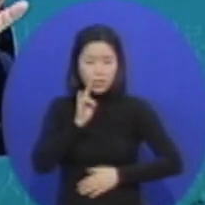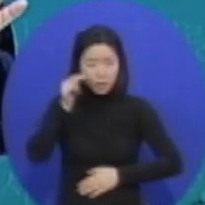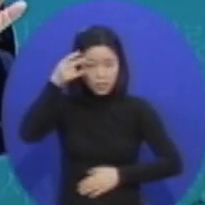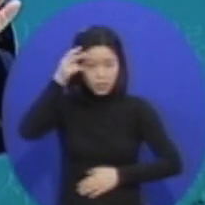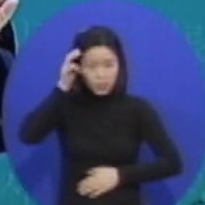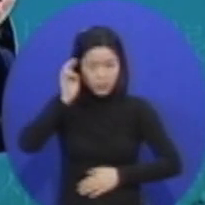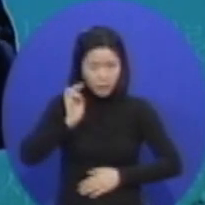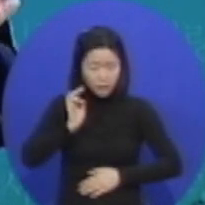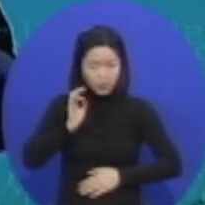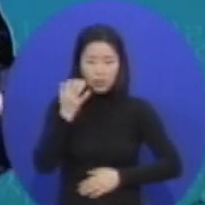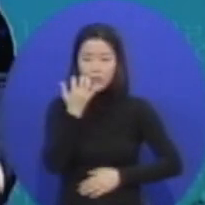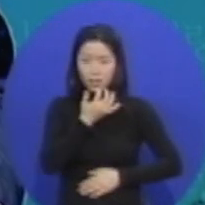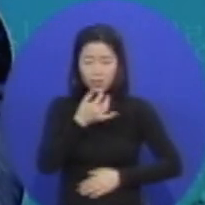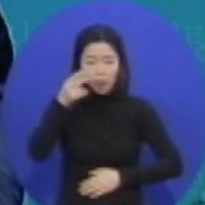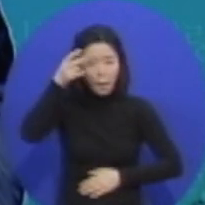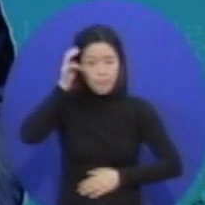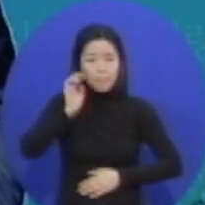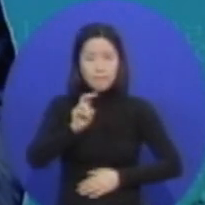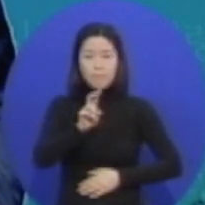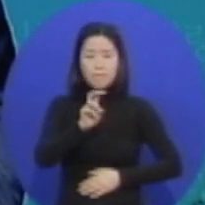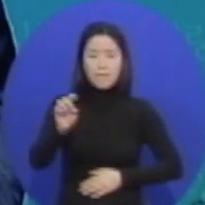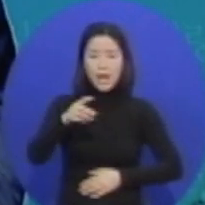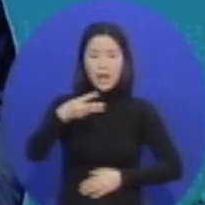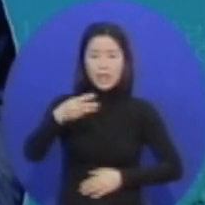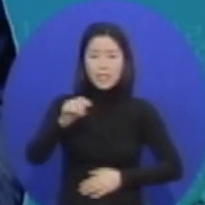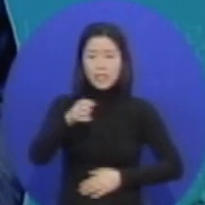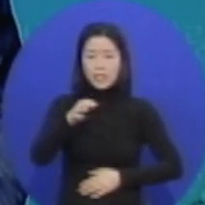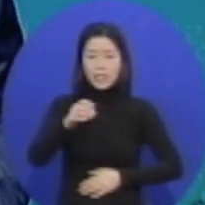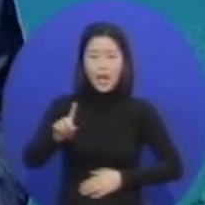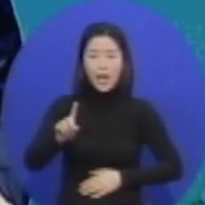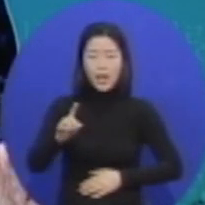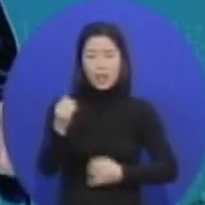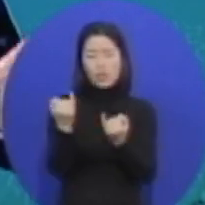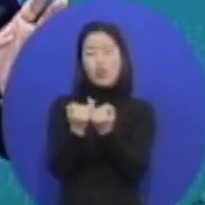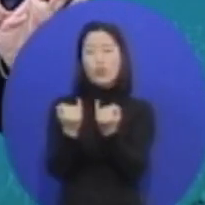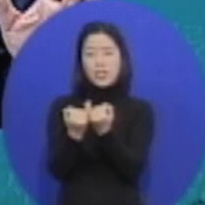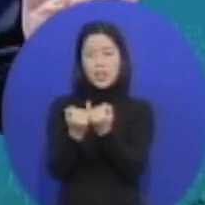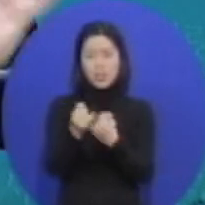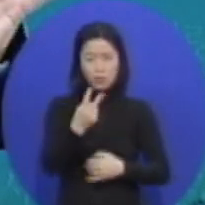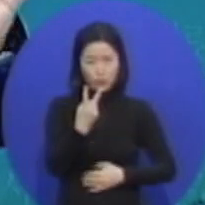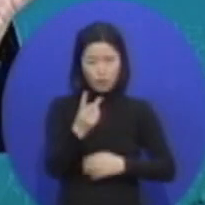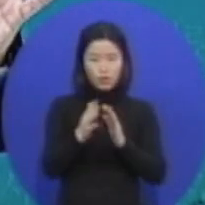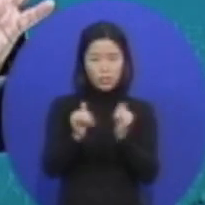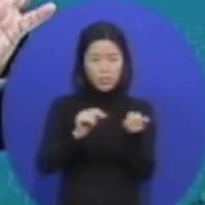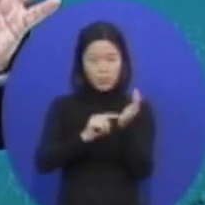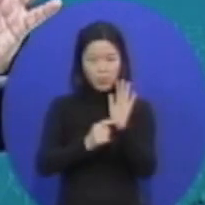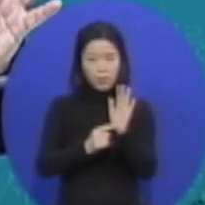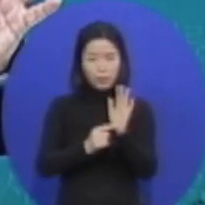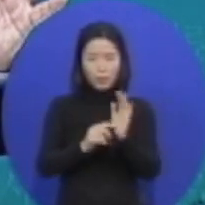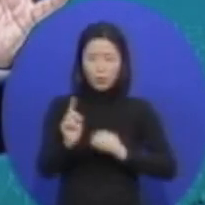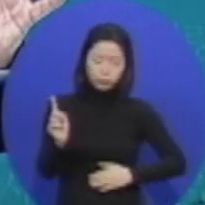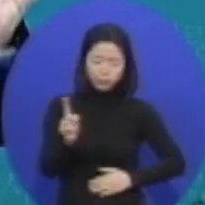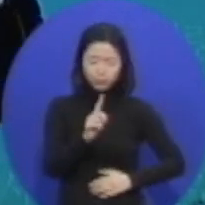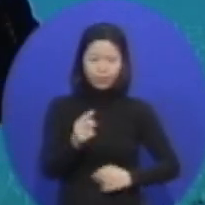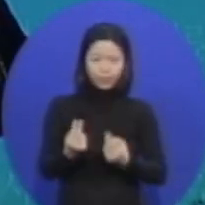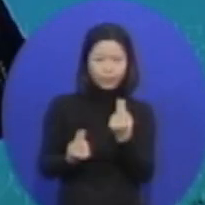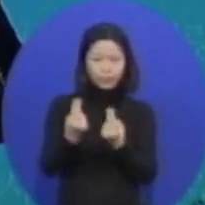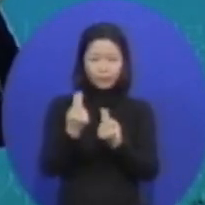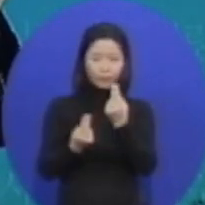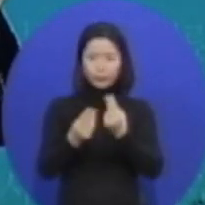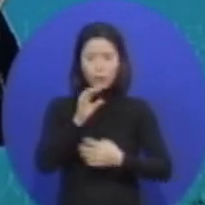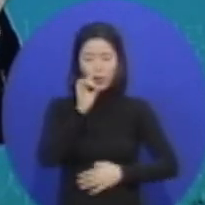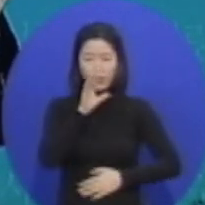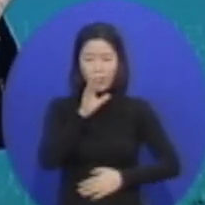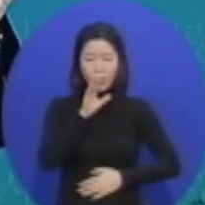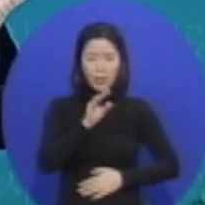여인 마리아 라고 하는 여인입니다 여러분 도무지 비교가 안 되는 사람이에요 바리새인과